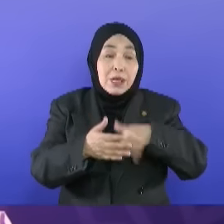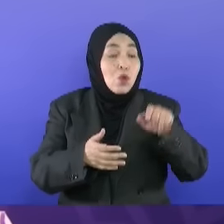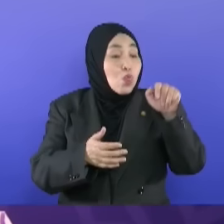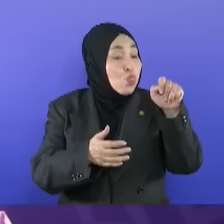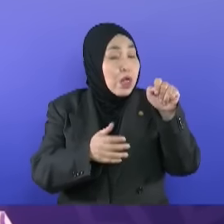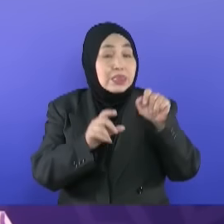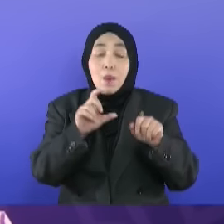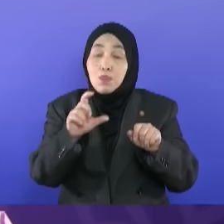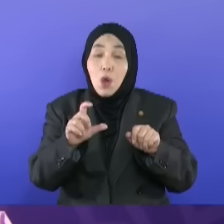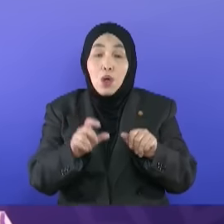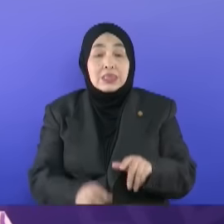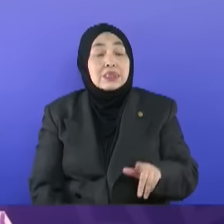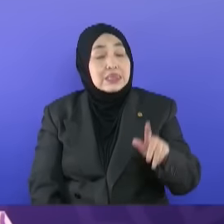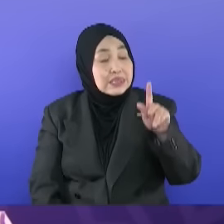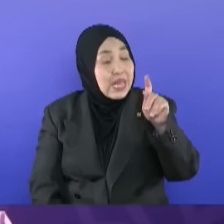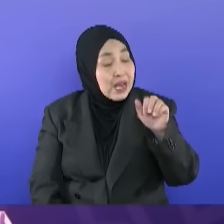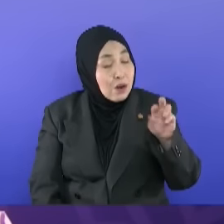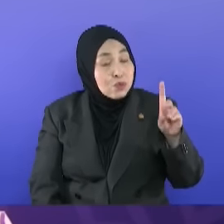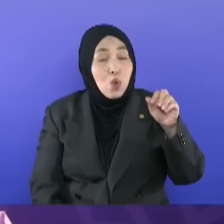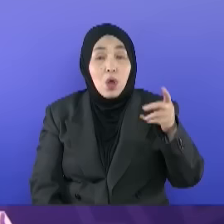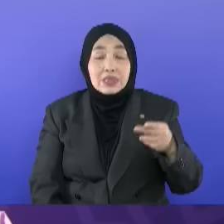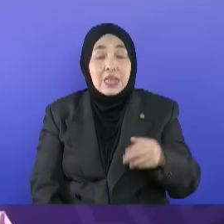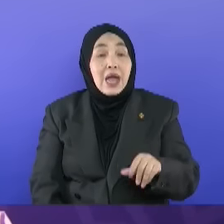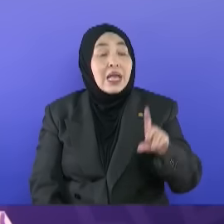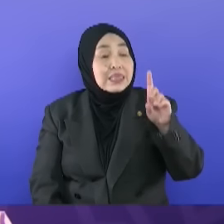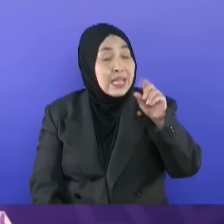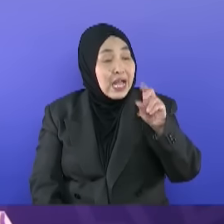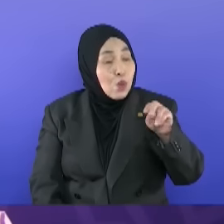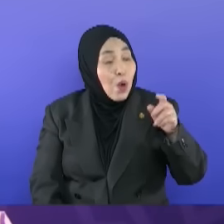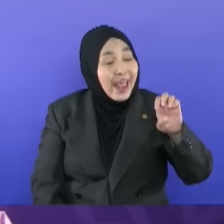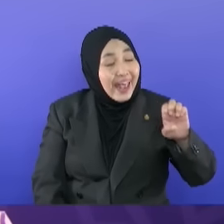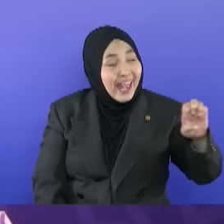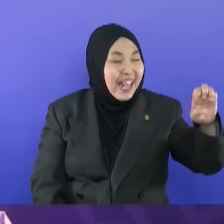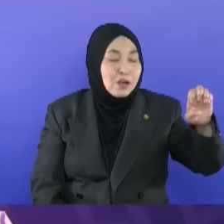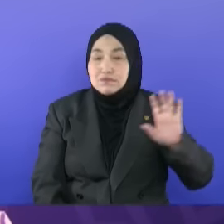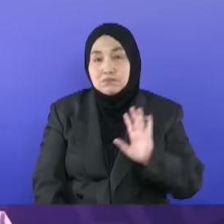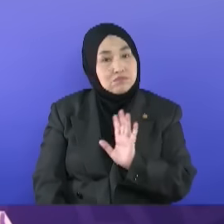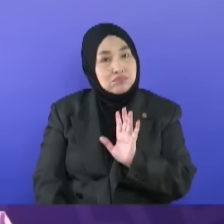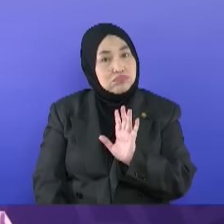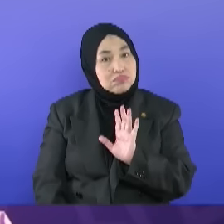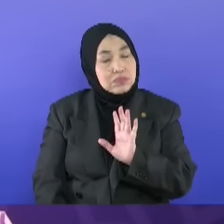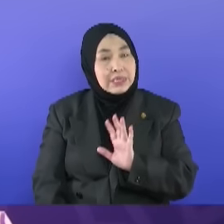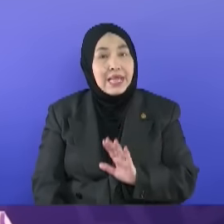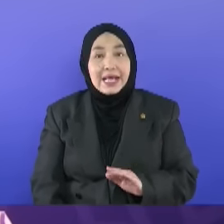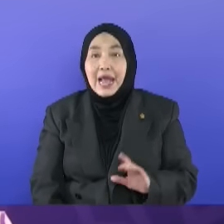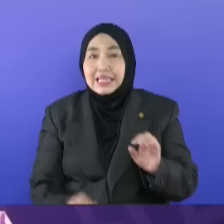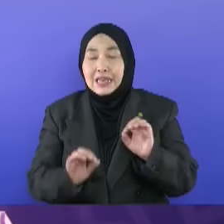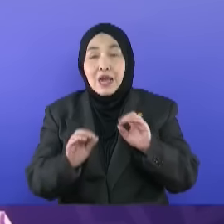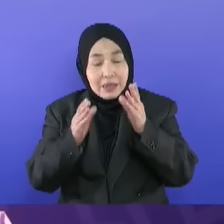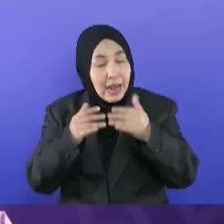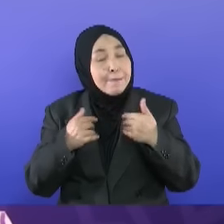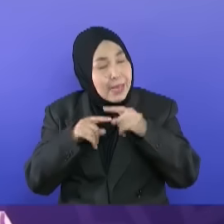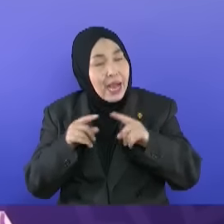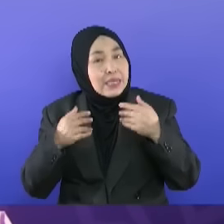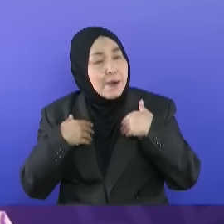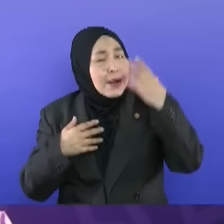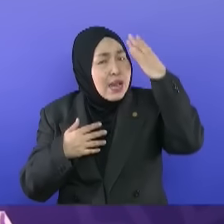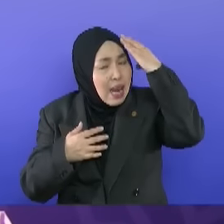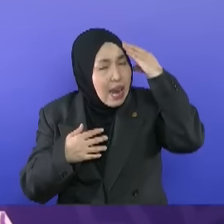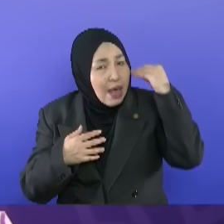yang tebal. Tard tak boleh tard tak boleh. Jarang baca macam tu. Tapi ada